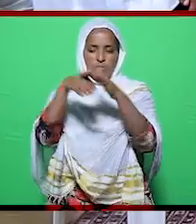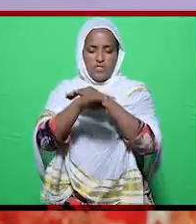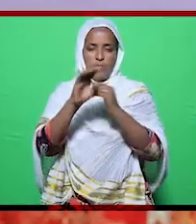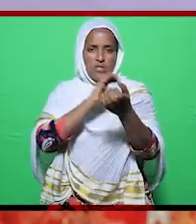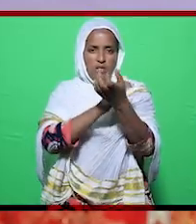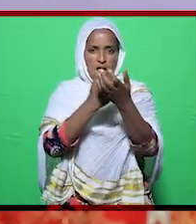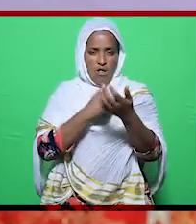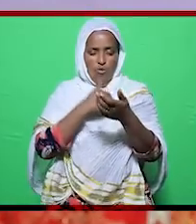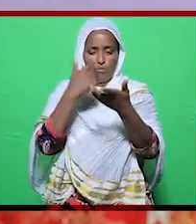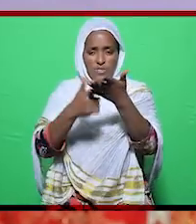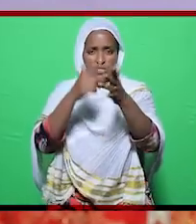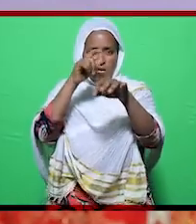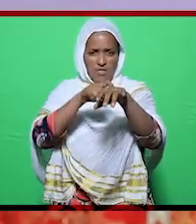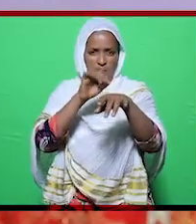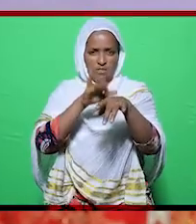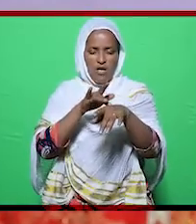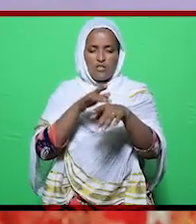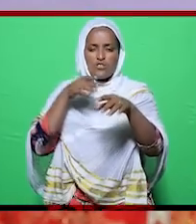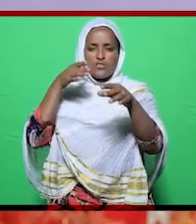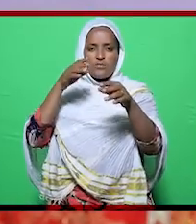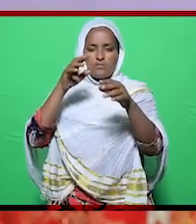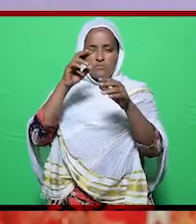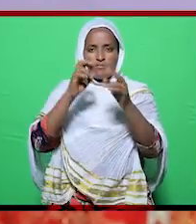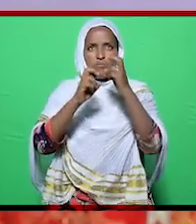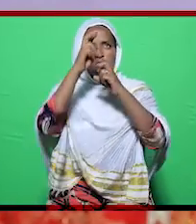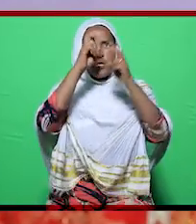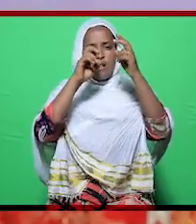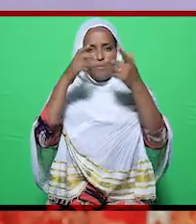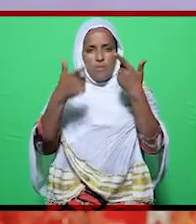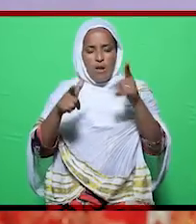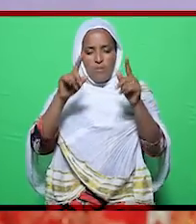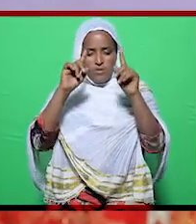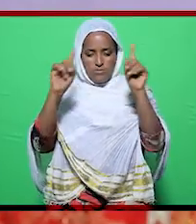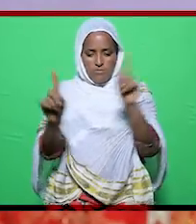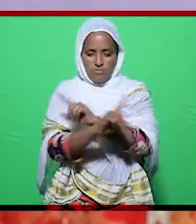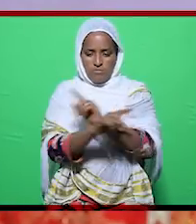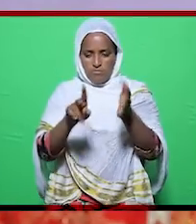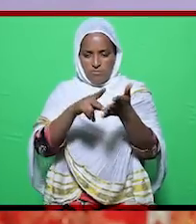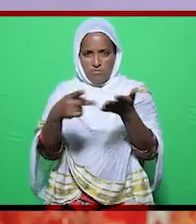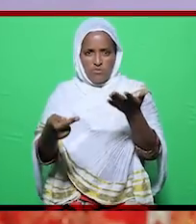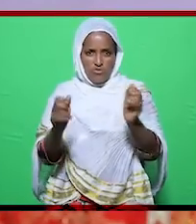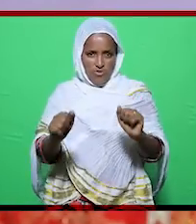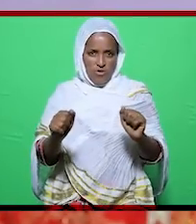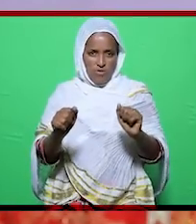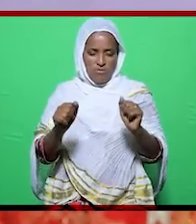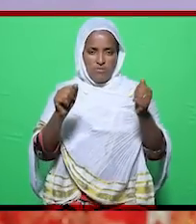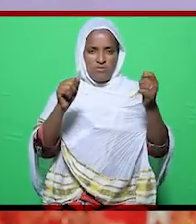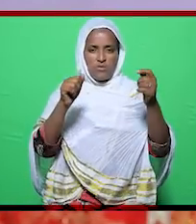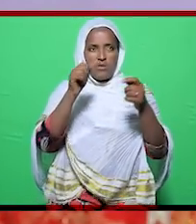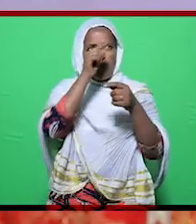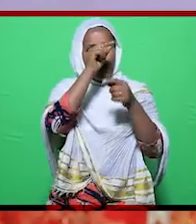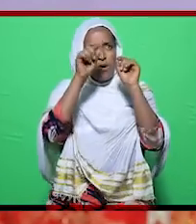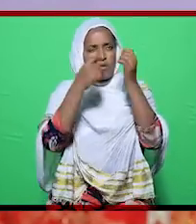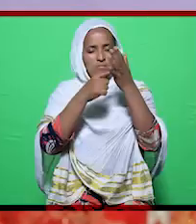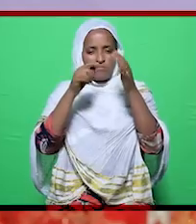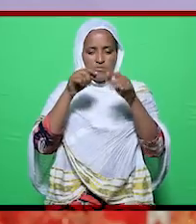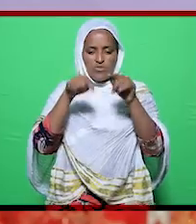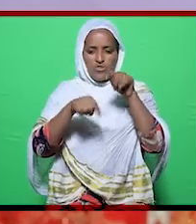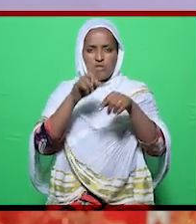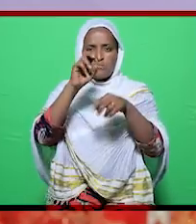ሐሳባችን ወደ ሆነ ቦታ ወደ ስዕሉ ወደ ውስጥ ወደ ተመስጦ ውስጥ የመግባት ኃይል የማስገባት ኃይል አለውና በዛ ሰዓት ላይ እንጨቶችን